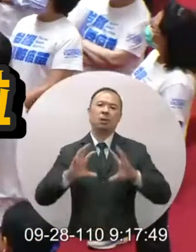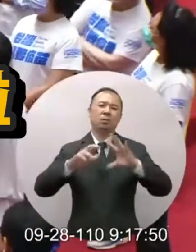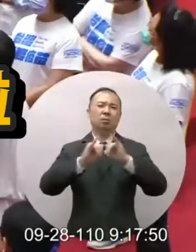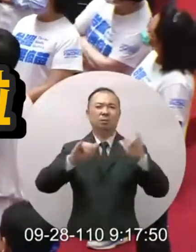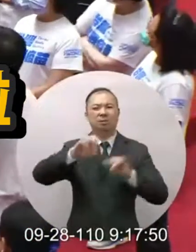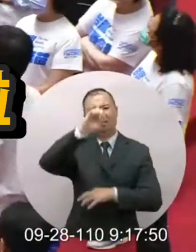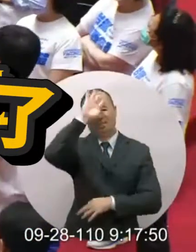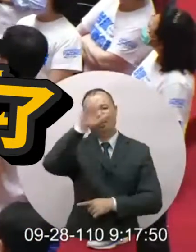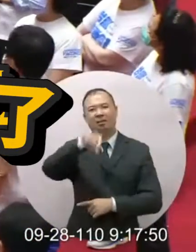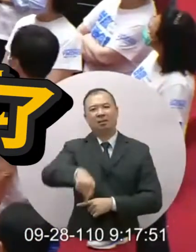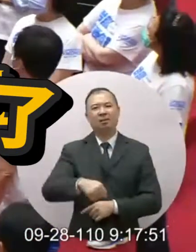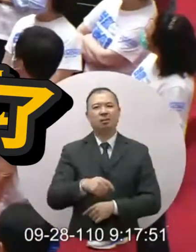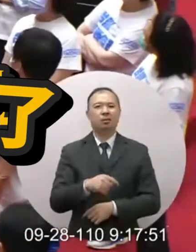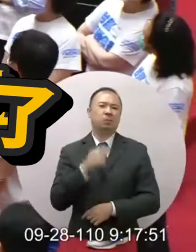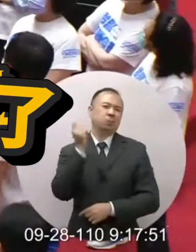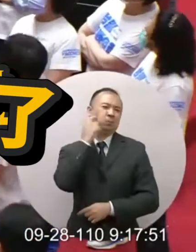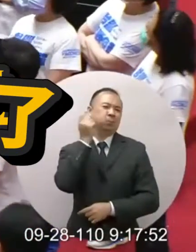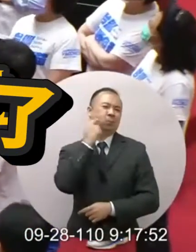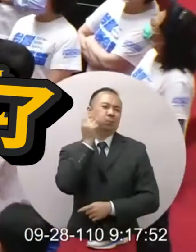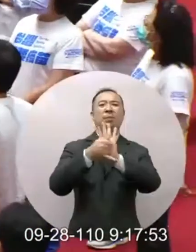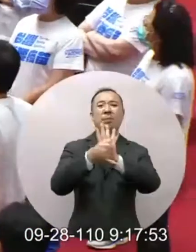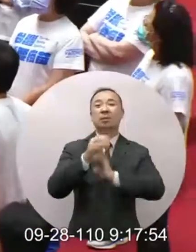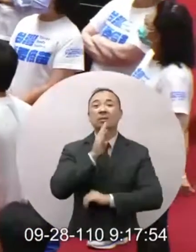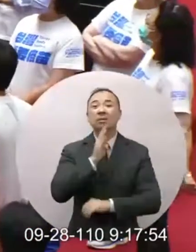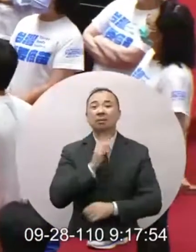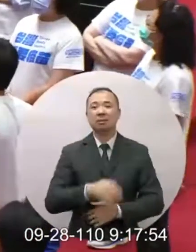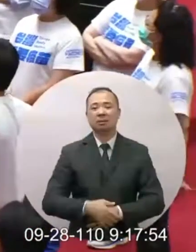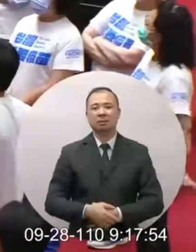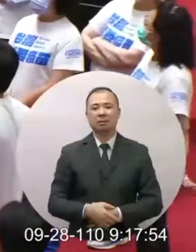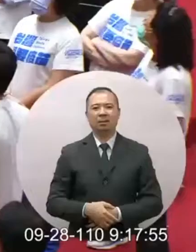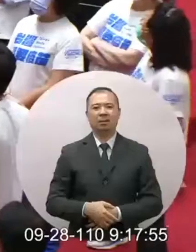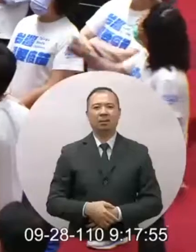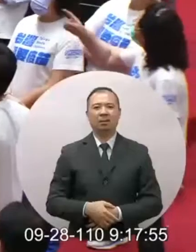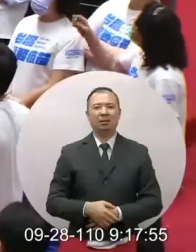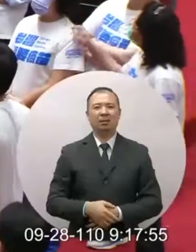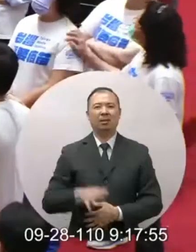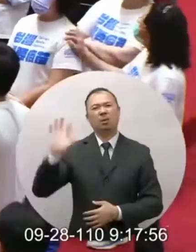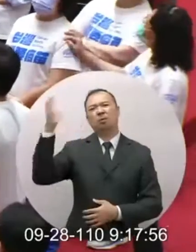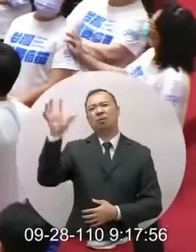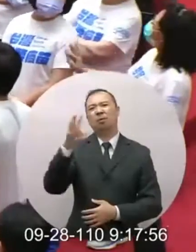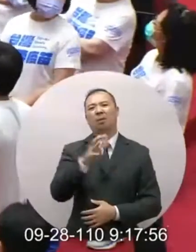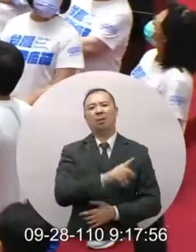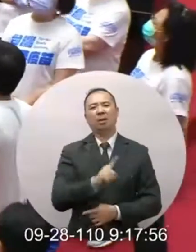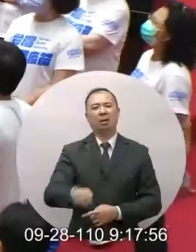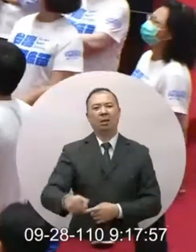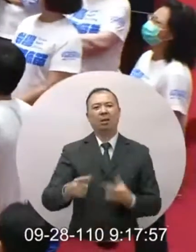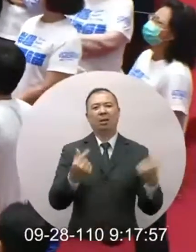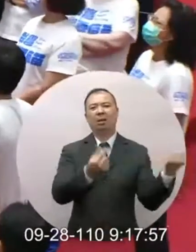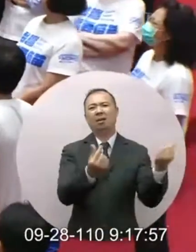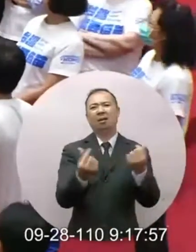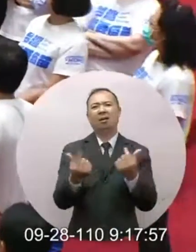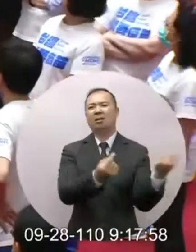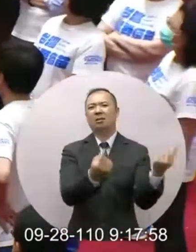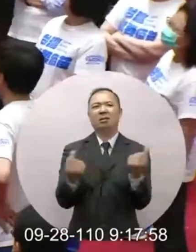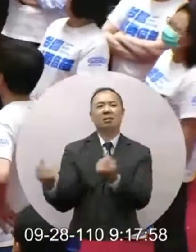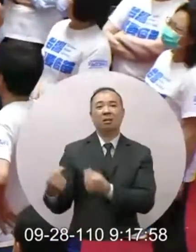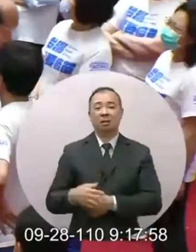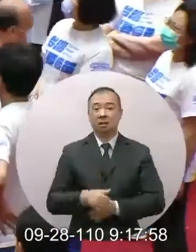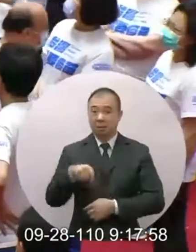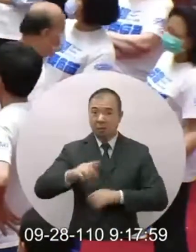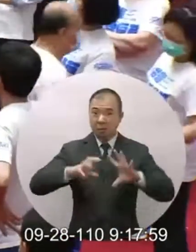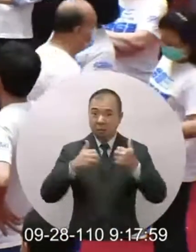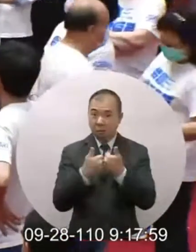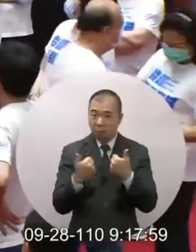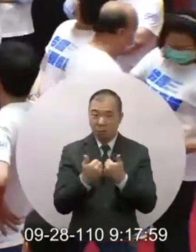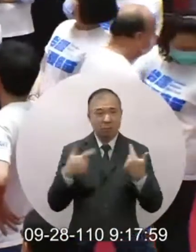要再演了啦，国民党不要再演了，每次都演这一招，把国会当作马戏团。国